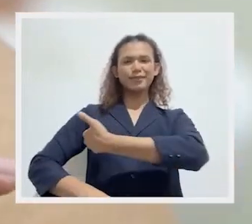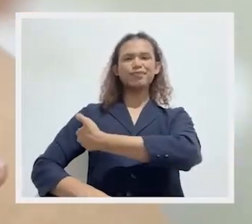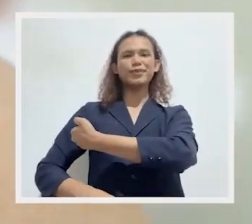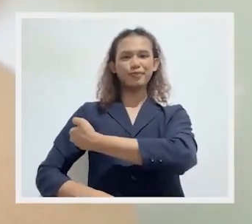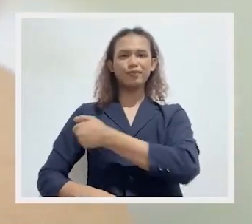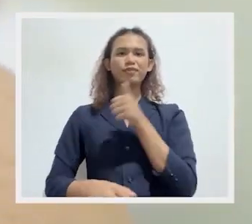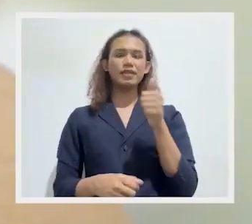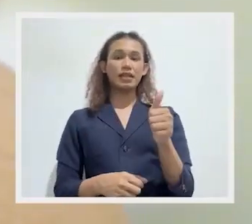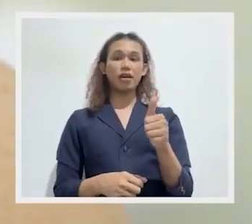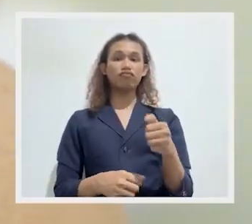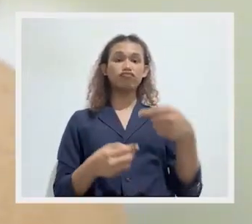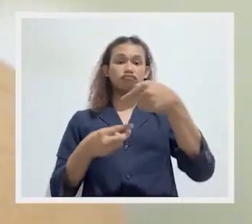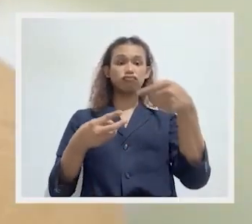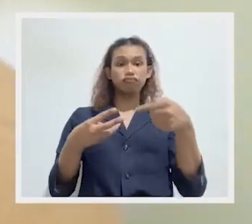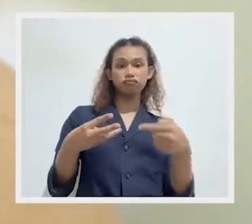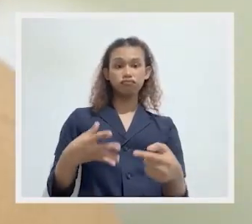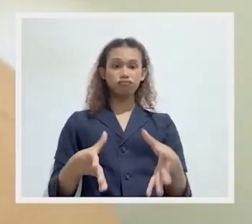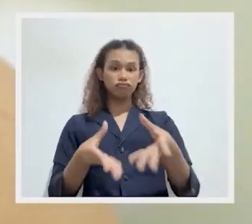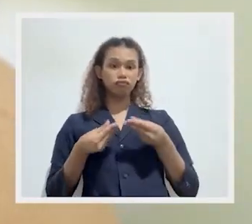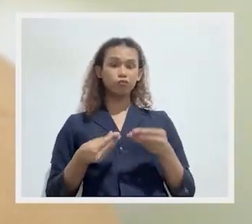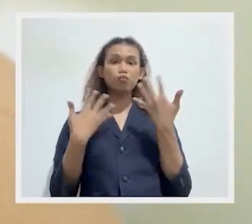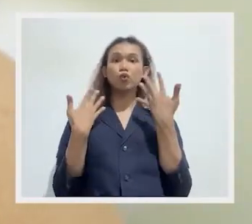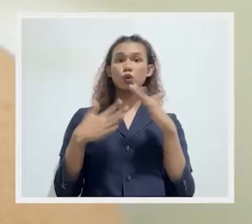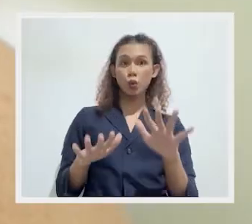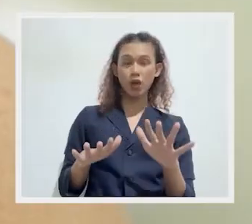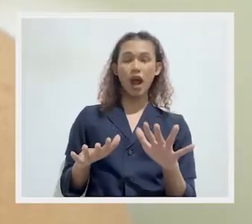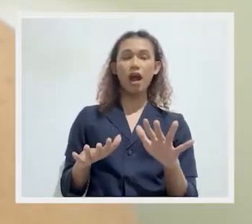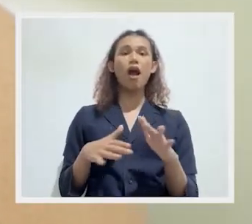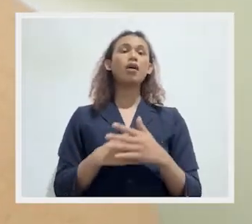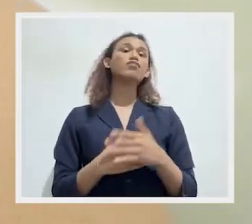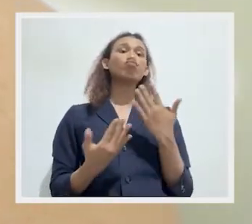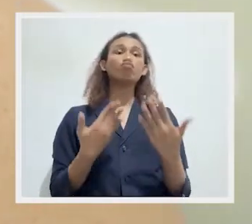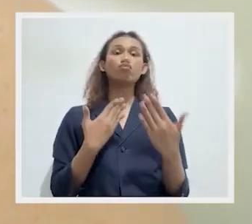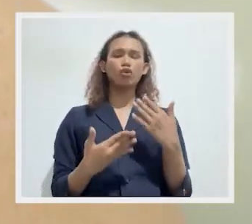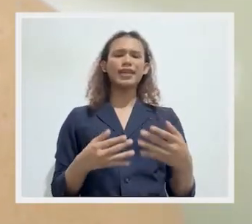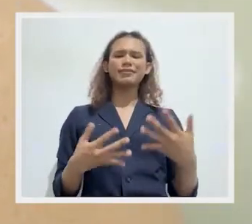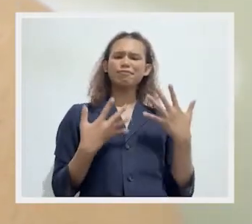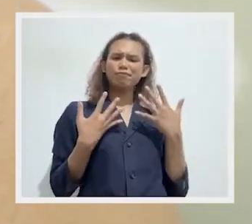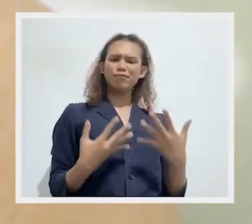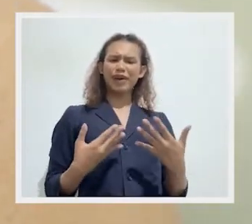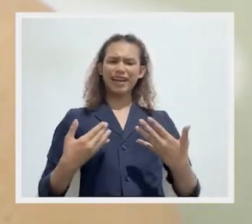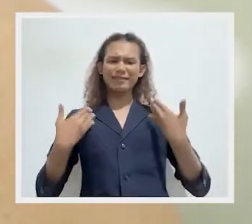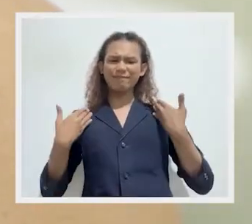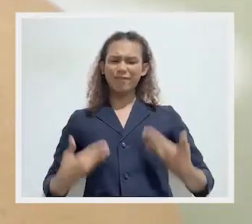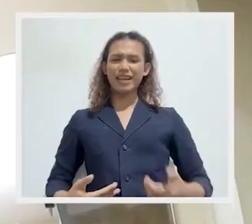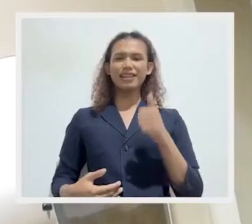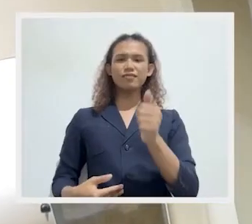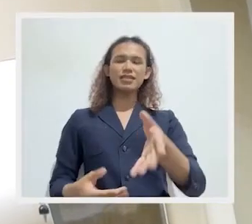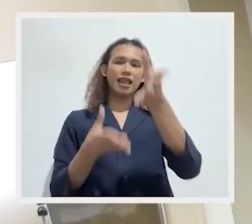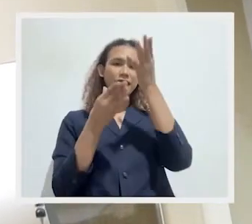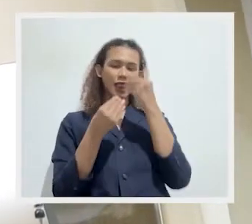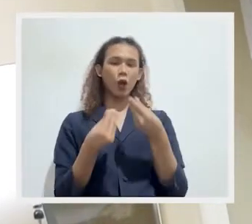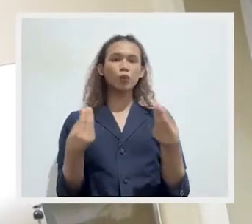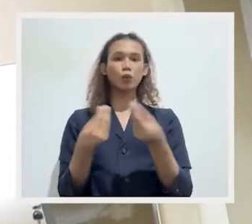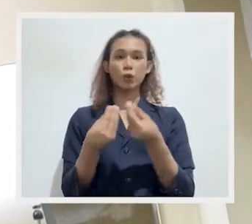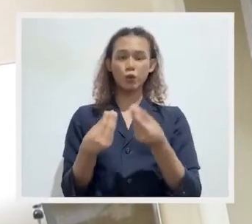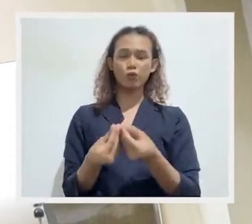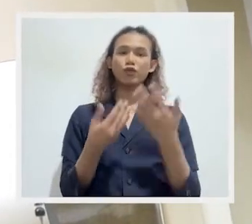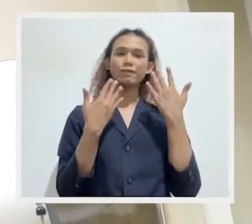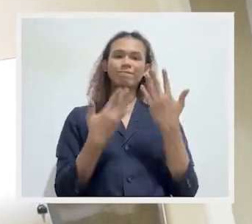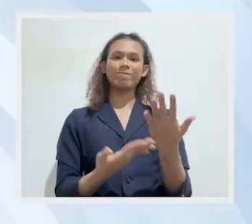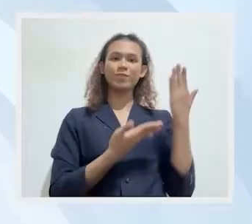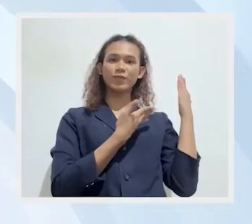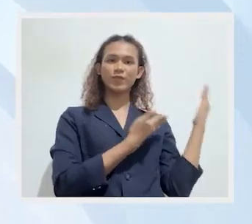fold caliper. Bila sudah mendapatkan hasil dari masing-masing pengukuran tersebut, Berat badan dapat diketahui dengan menggunakan